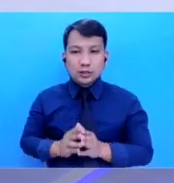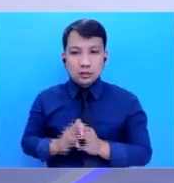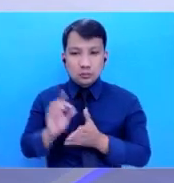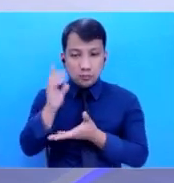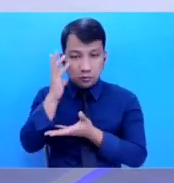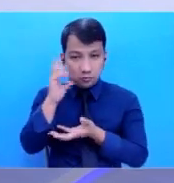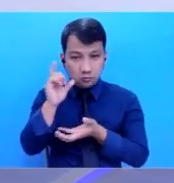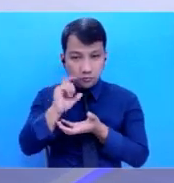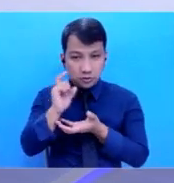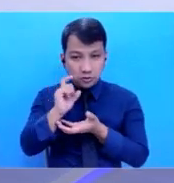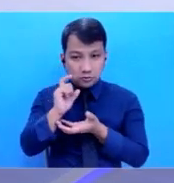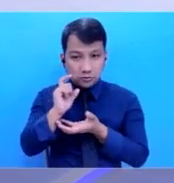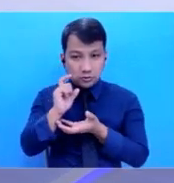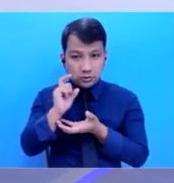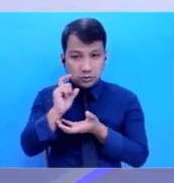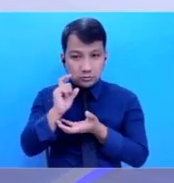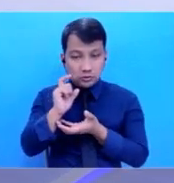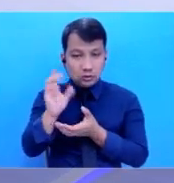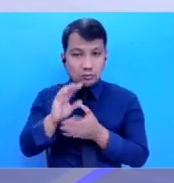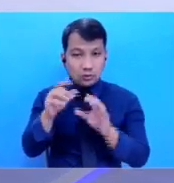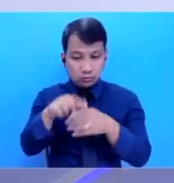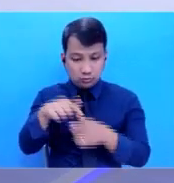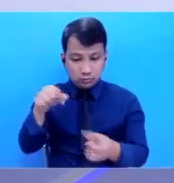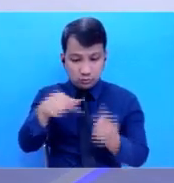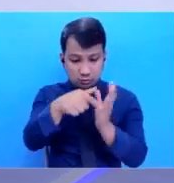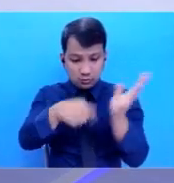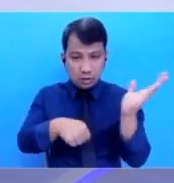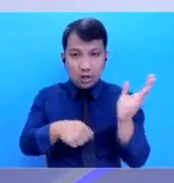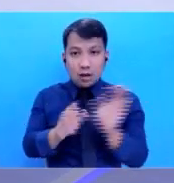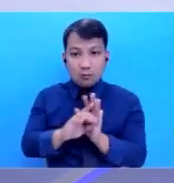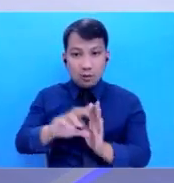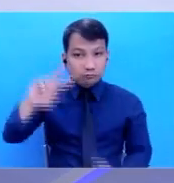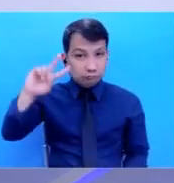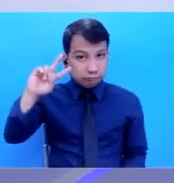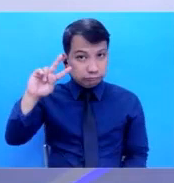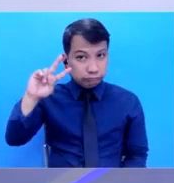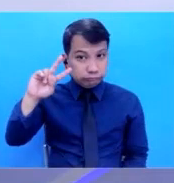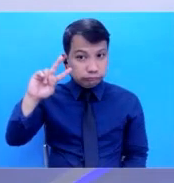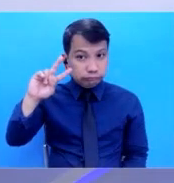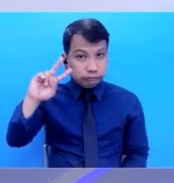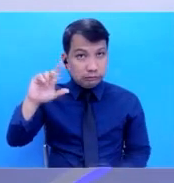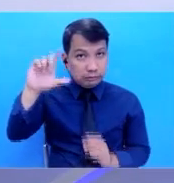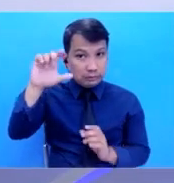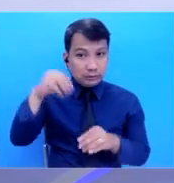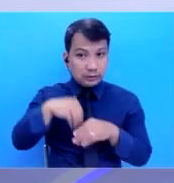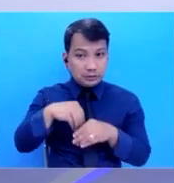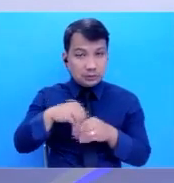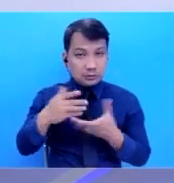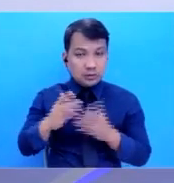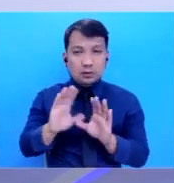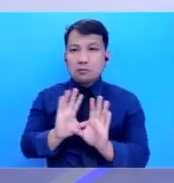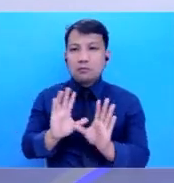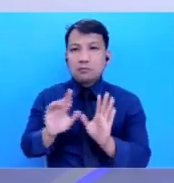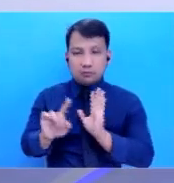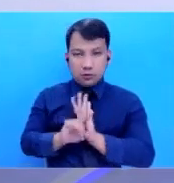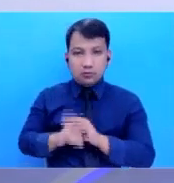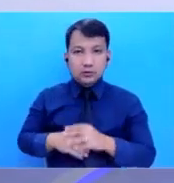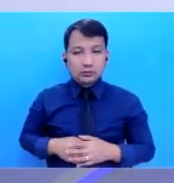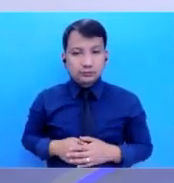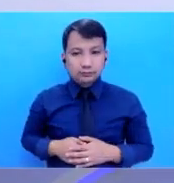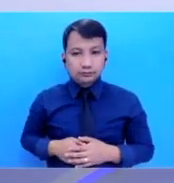ang mismong balota. Bawal mag-cellphone at mag-selfie sa loob ng presinto. Mga